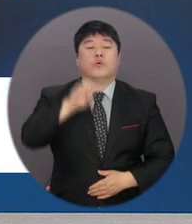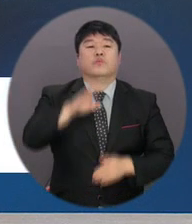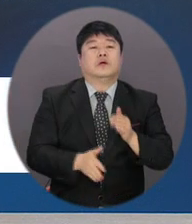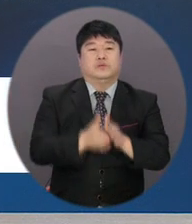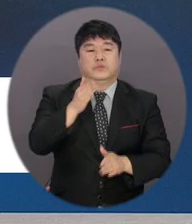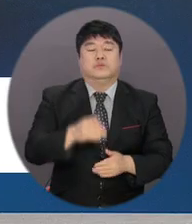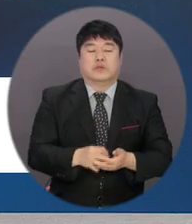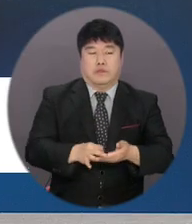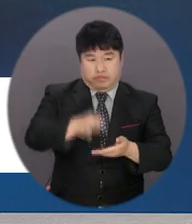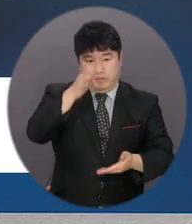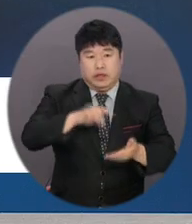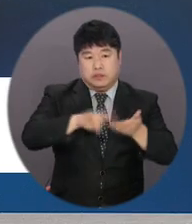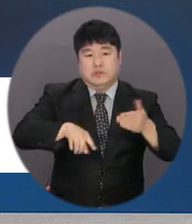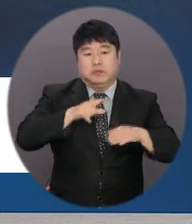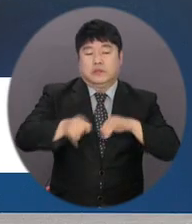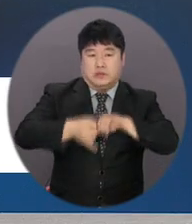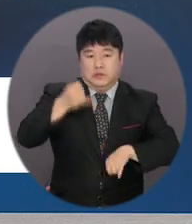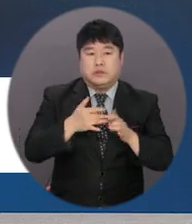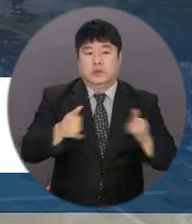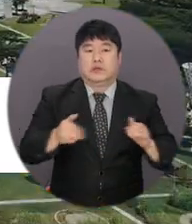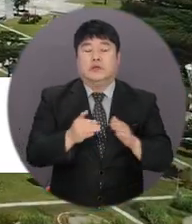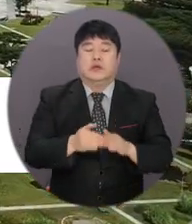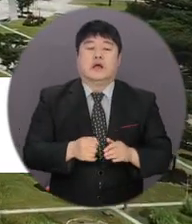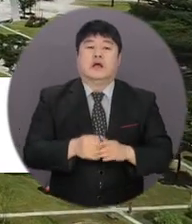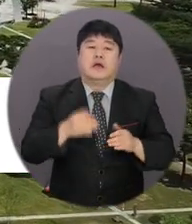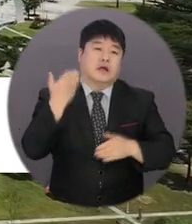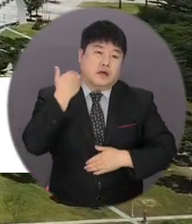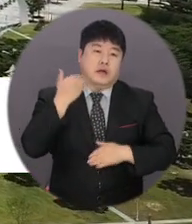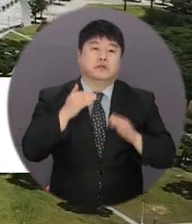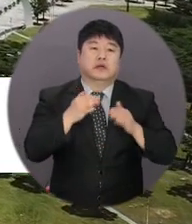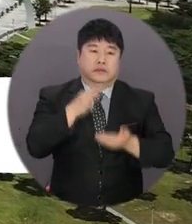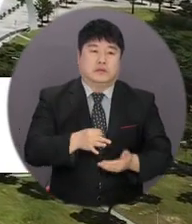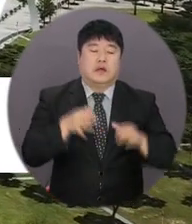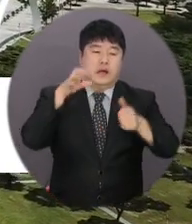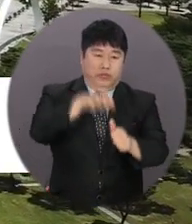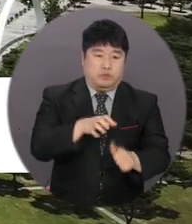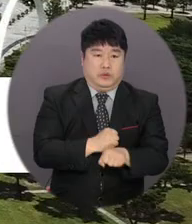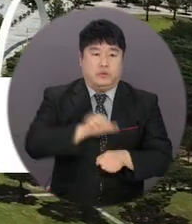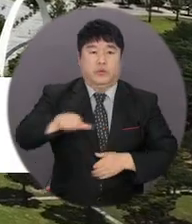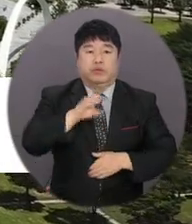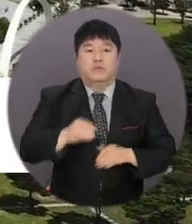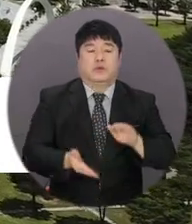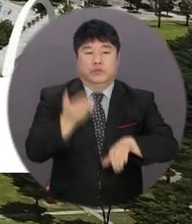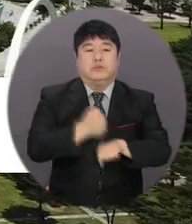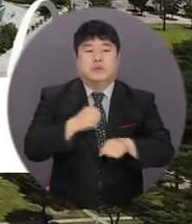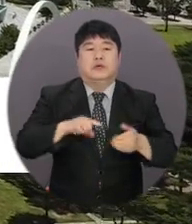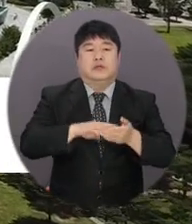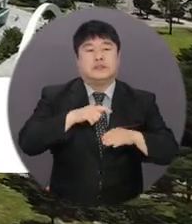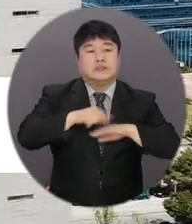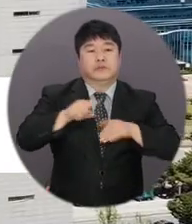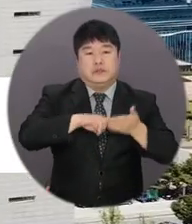광주시가 고액 지방세 체납자가 보유한 가상자산을 압류하기로 했습니다. 광주시는 500만 원 이상 지방세